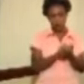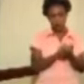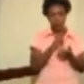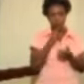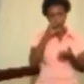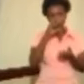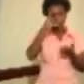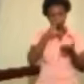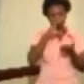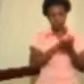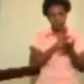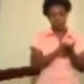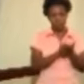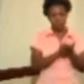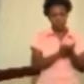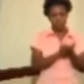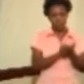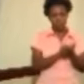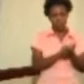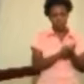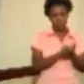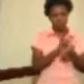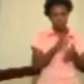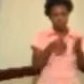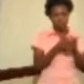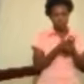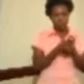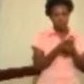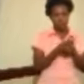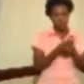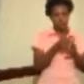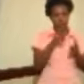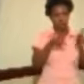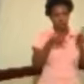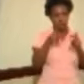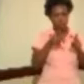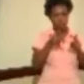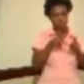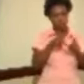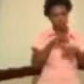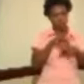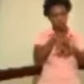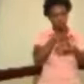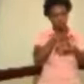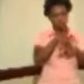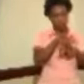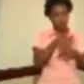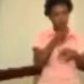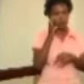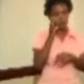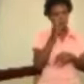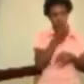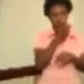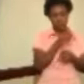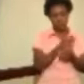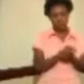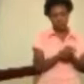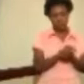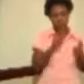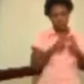pas. C'est rare de trouver dans toutes les régions du pays cette agriculture de subsistance. Et vous soulevez un problème qui est très